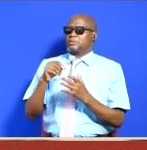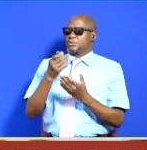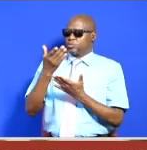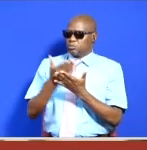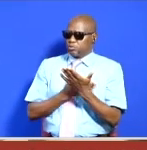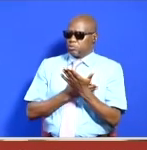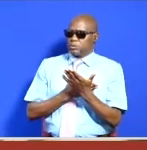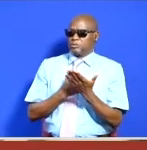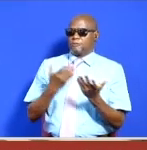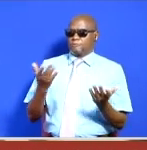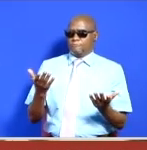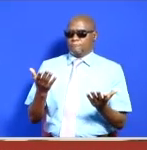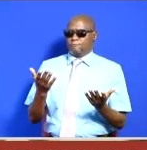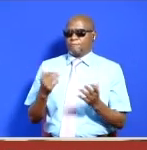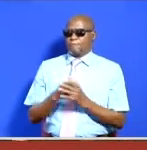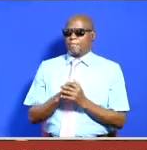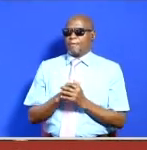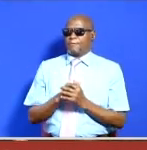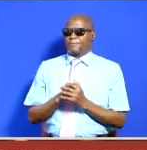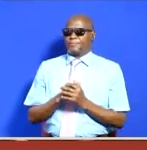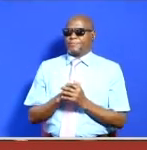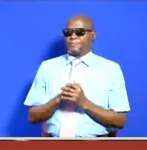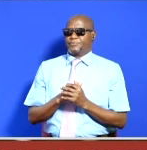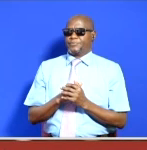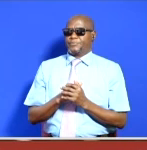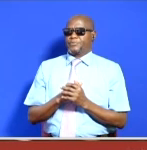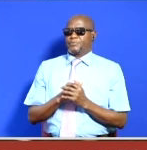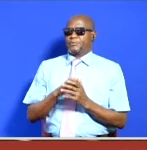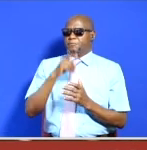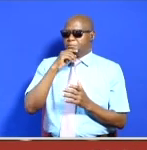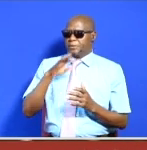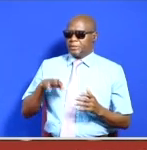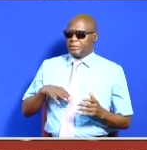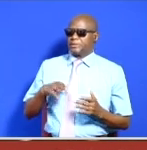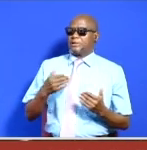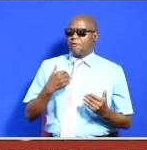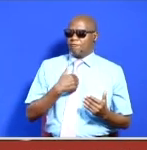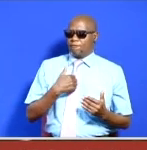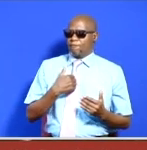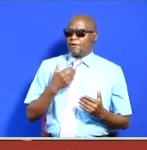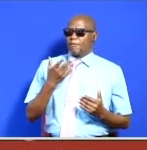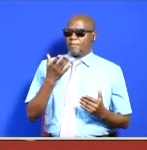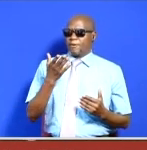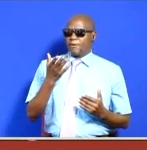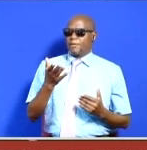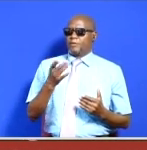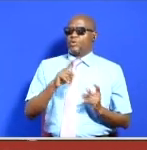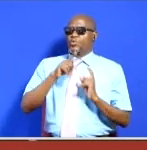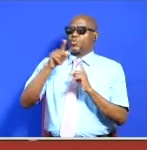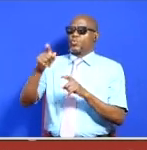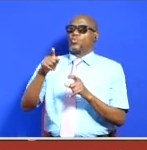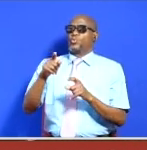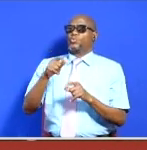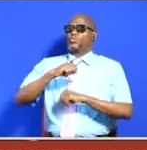tuko na wakasa ili wawasilishe ujumbe huu. Na wazazi wamekuwa na hii dhana kwamba wanaenda kwa mashule kutoa